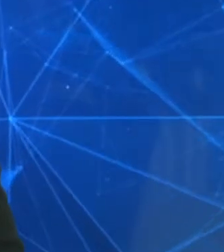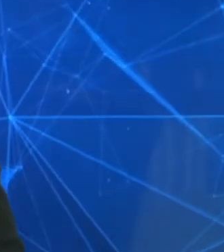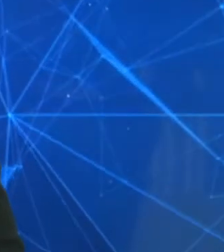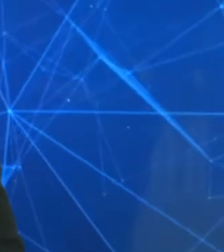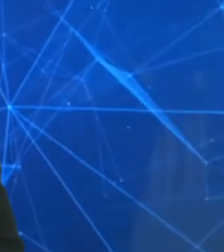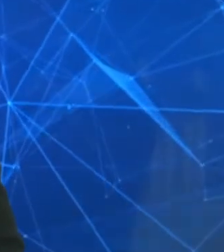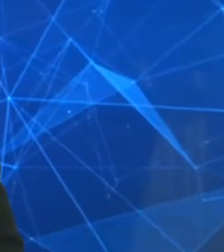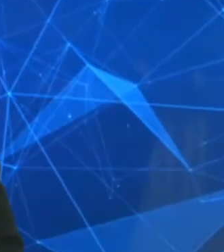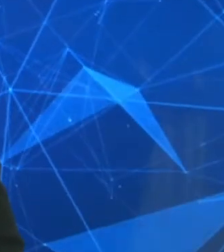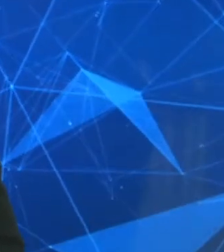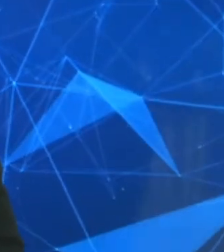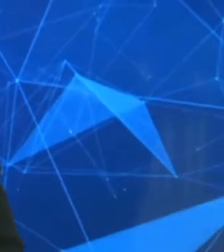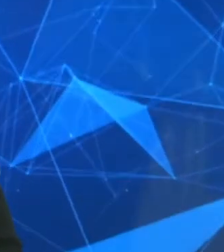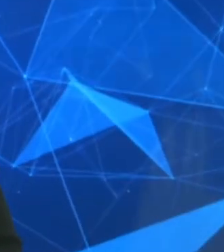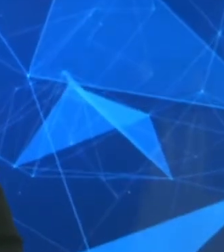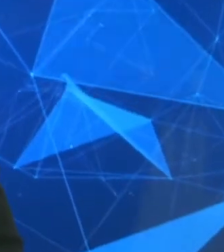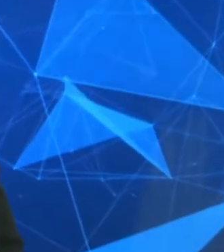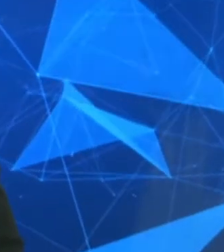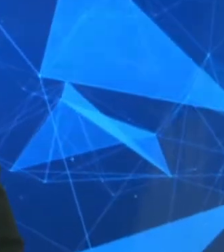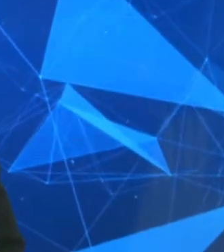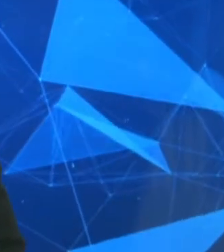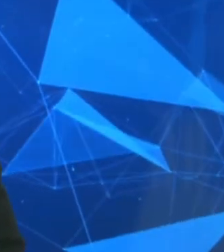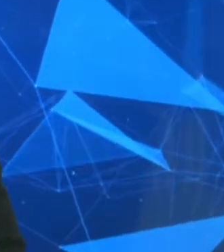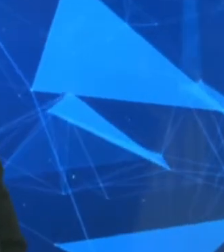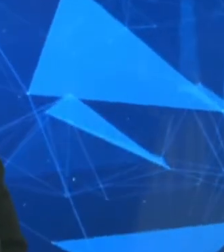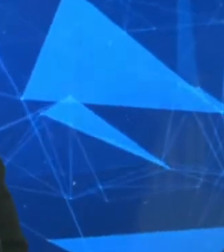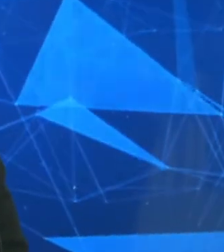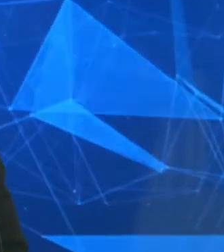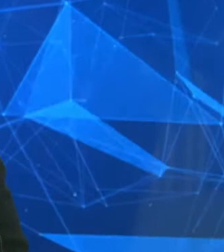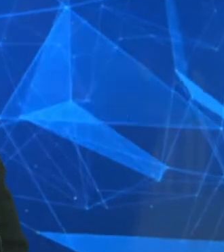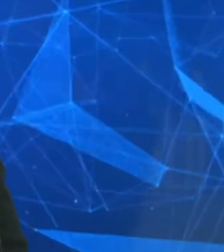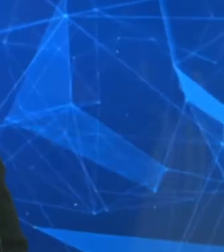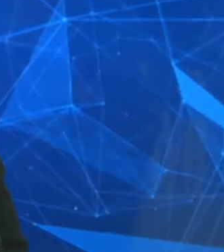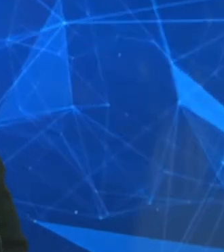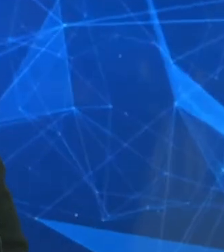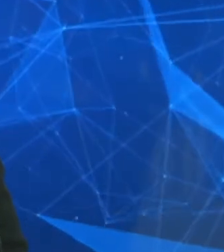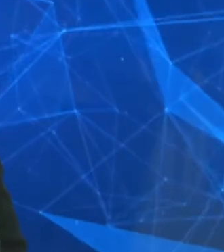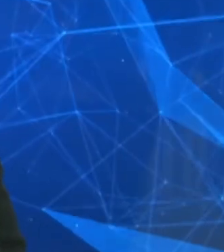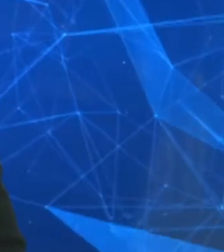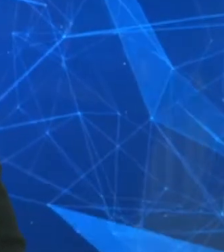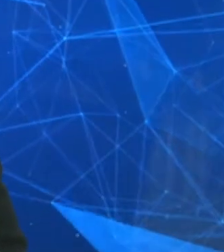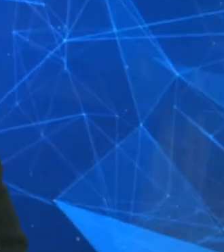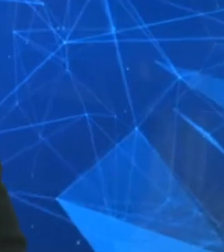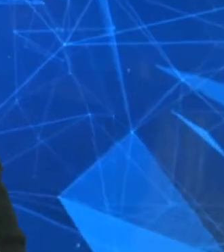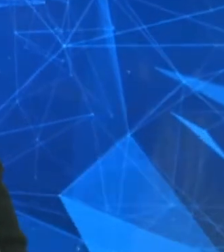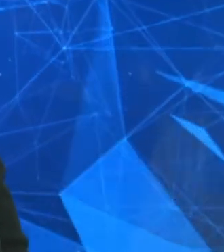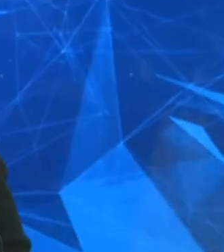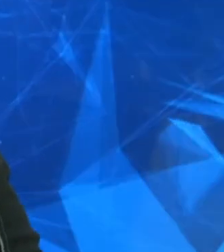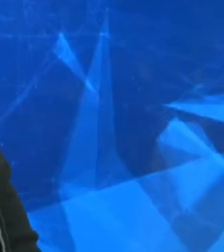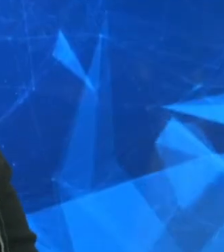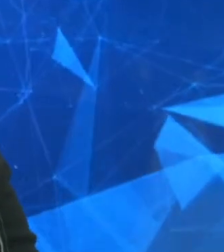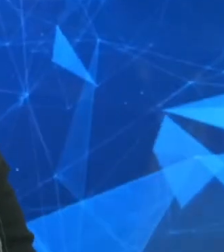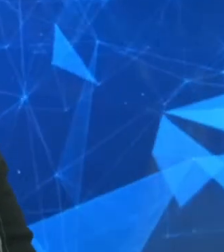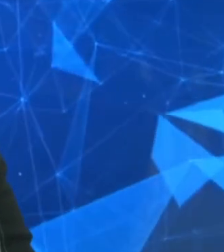Πολιτικής Προστασίας Νίκος Χαρδαλιάς, καθώς όπως ενημερωνόμαστε και εμείς βρίσκεται στο Εθνικό Κέντρο Επιχειρήσεων λόγω των εκτάκτων